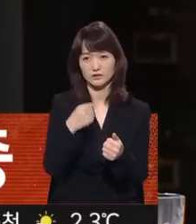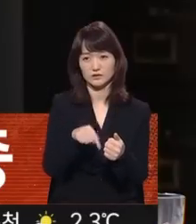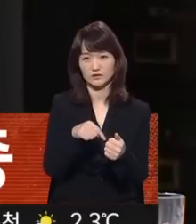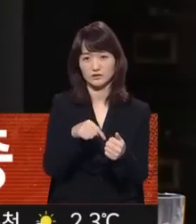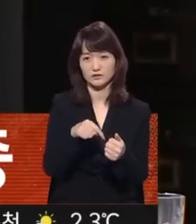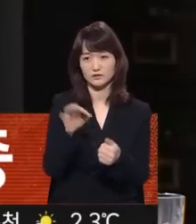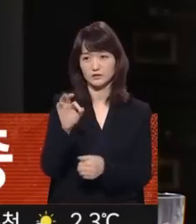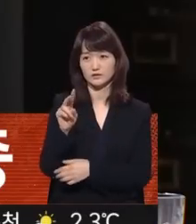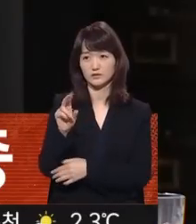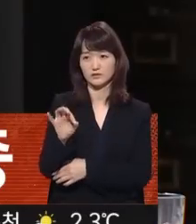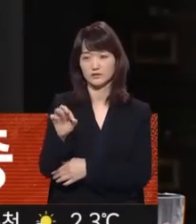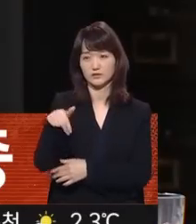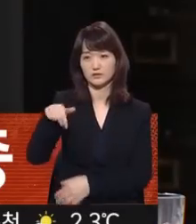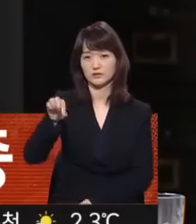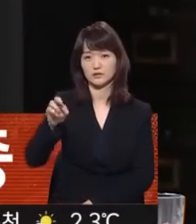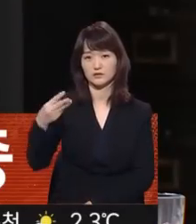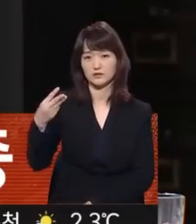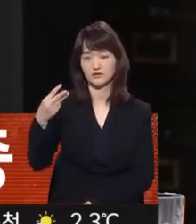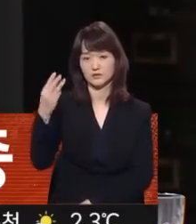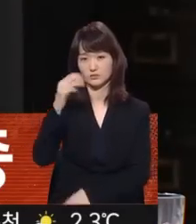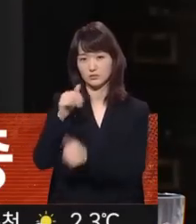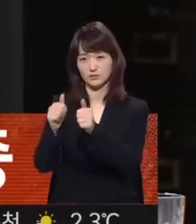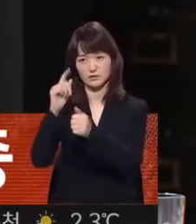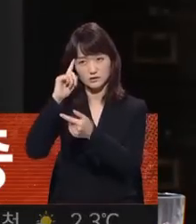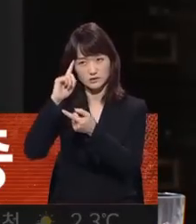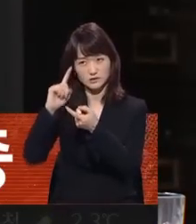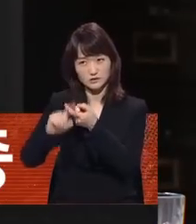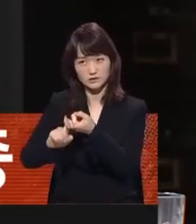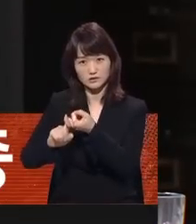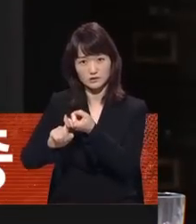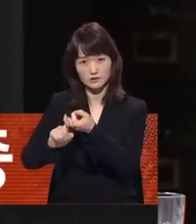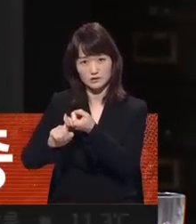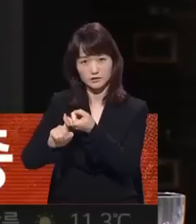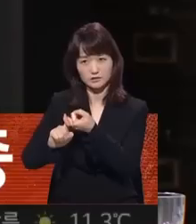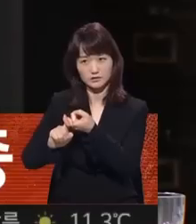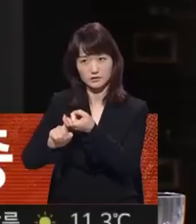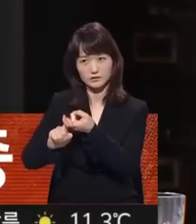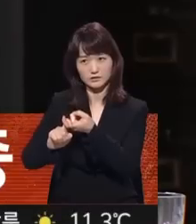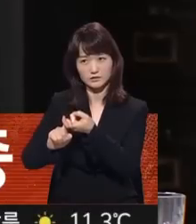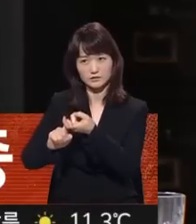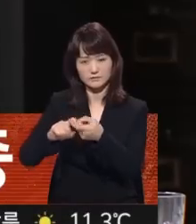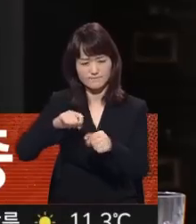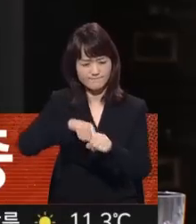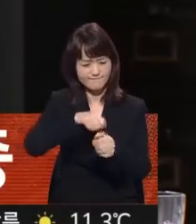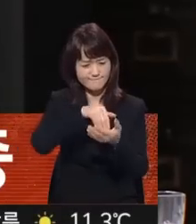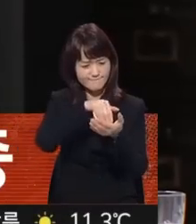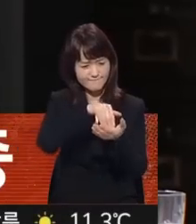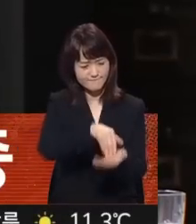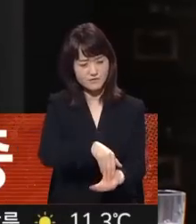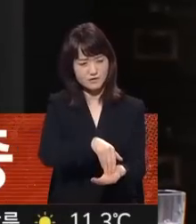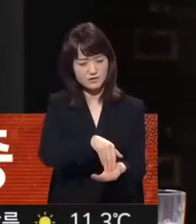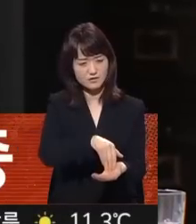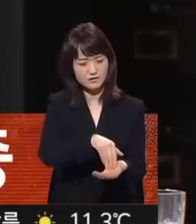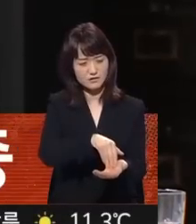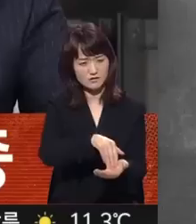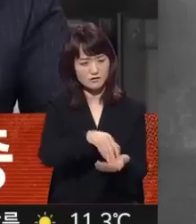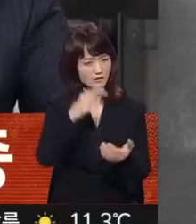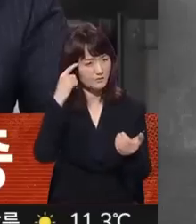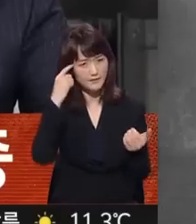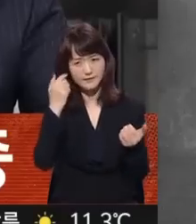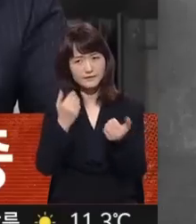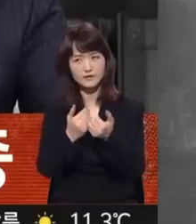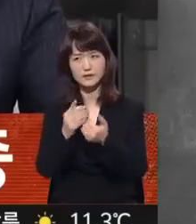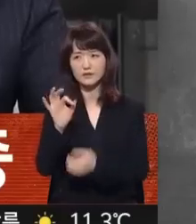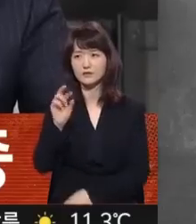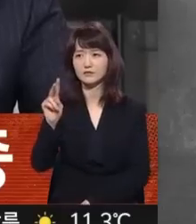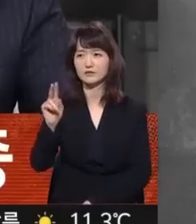양재열 변호사님이 되게 많은 관심을 갖고 또 저런 데는 막 좀 강하게 처벌해야 된다는 입장인데 반해서 우리 양 변호사님은